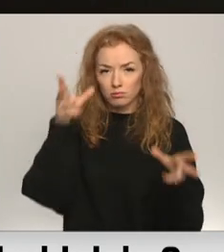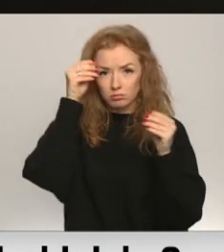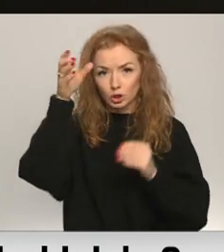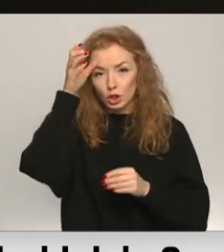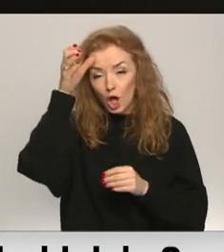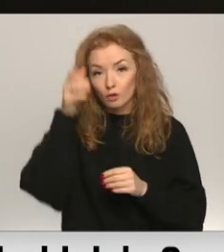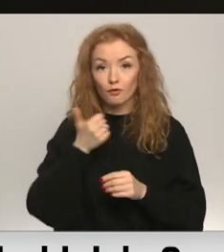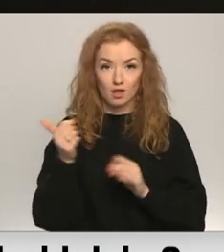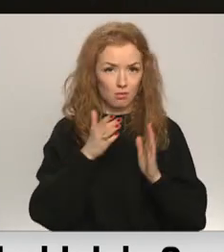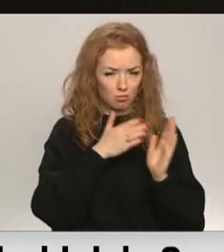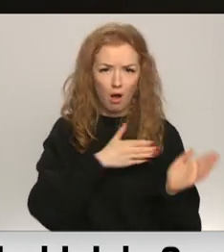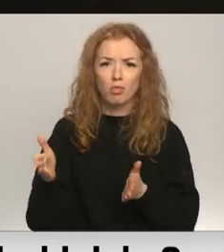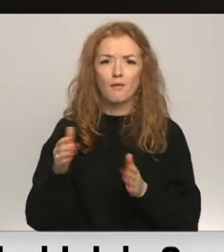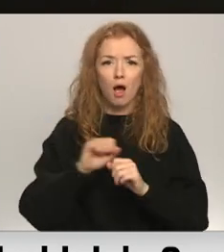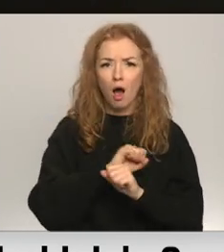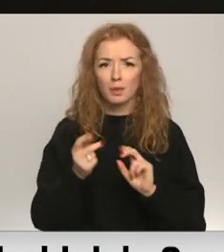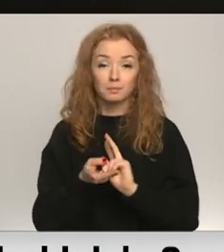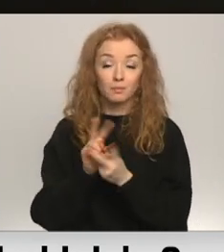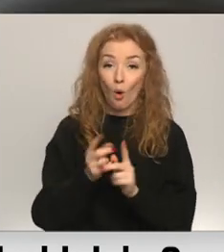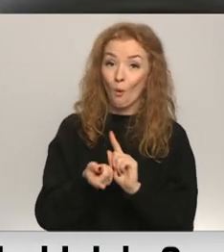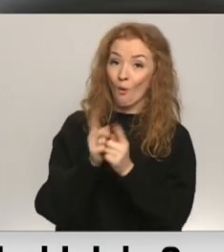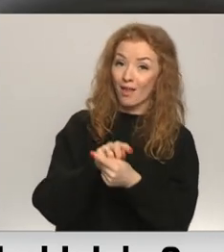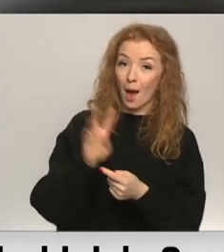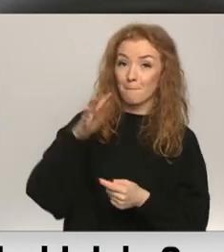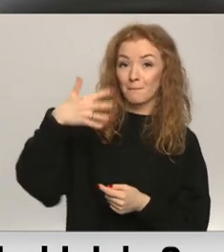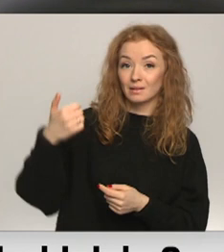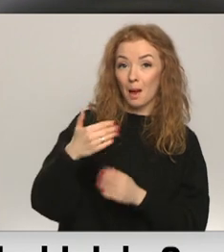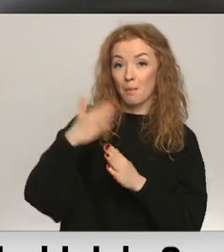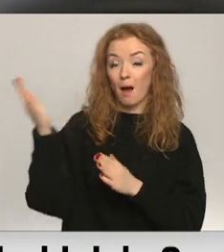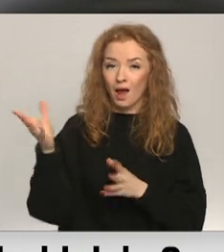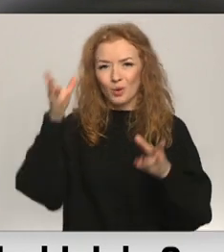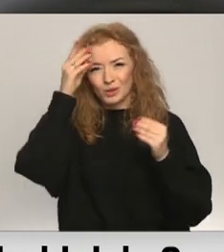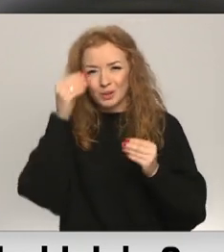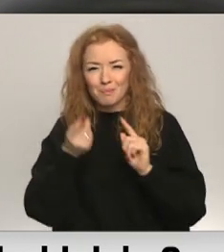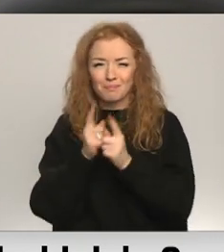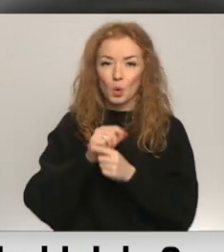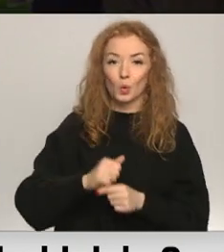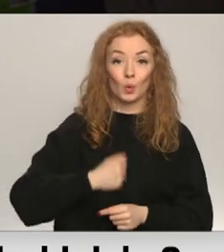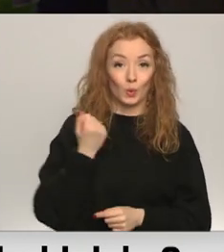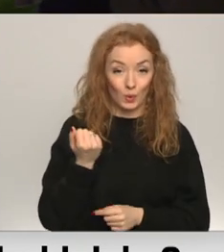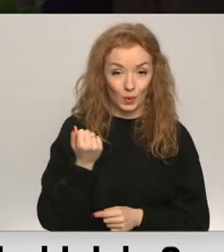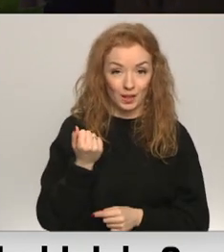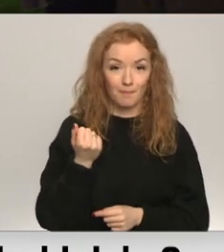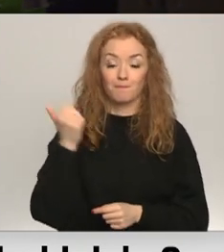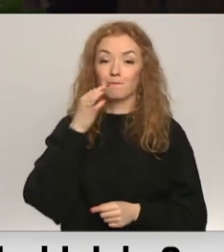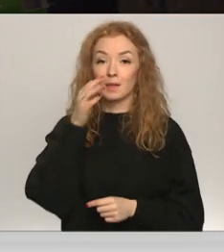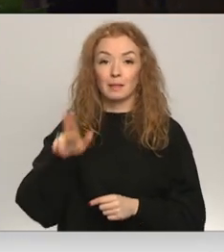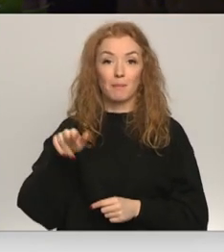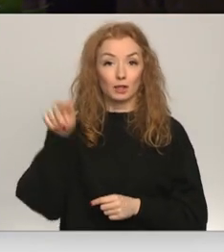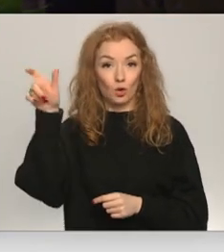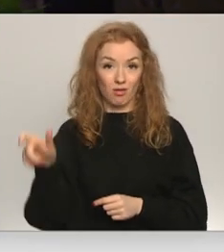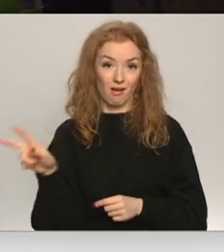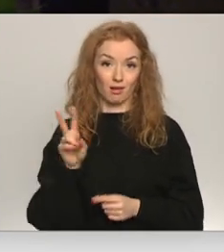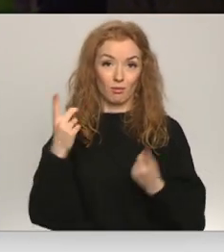un ir gatavi mainīties, kas 50-gadniekiem bieži vien nāks ļoti grūti. Vecākām auditorijām, kas jau ir pensijā, šobrīd darbs